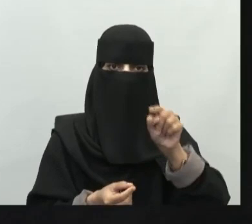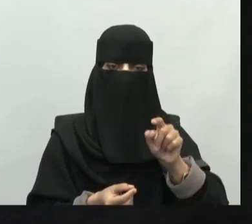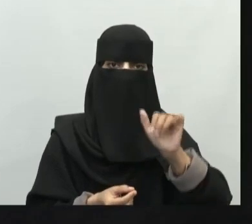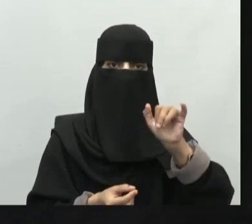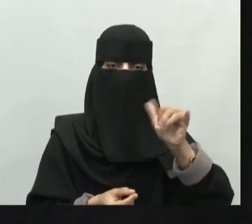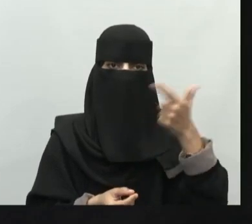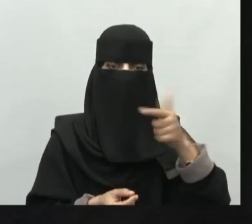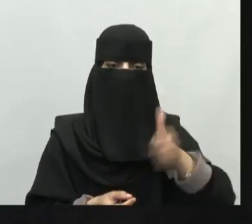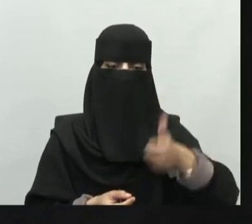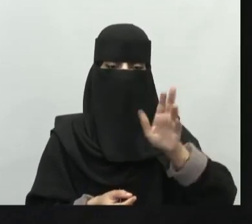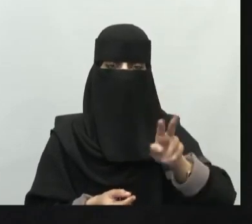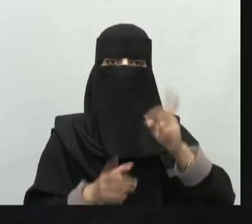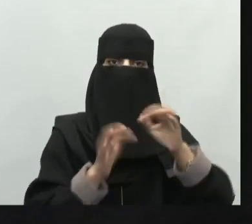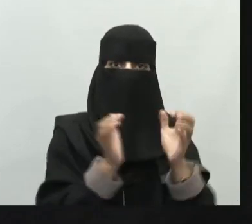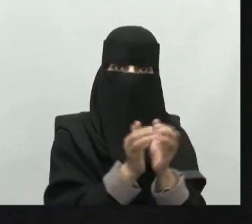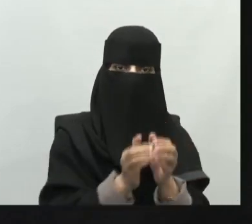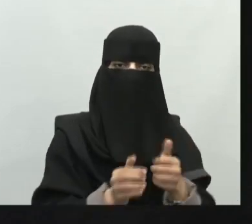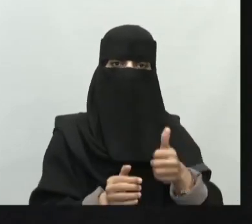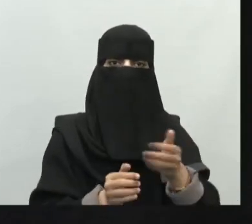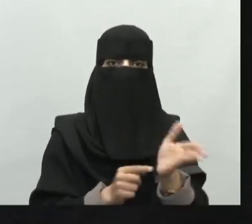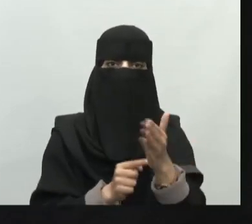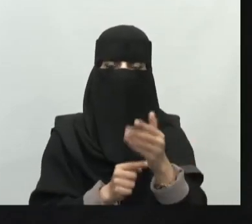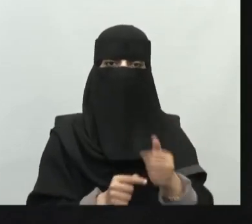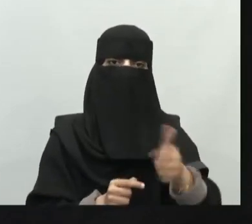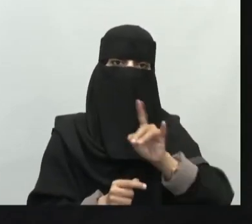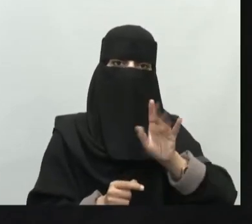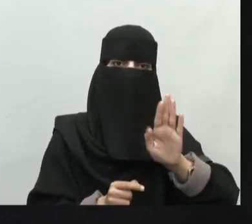وكذلك الاسماك والحشرات